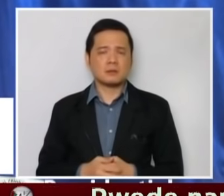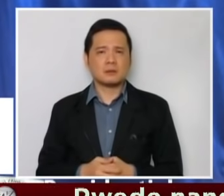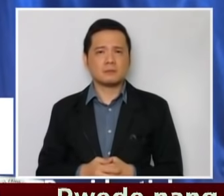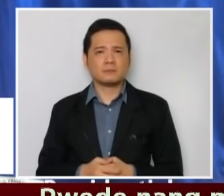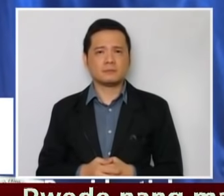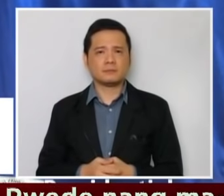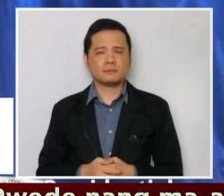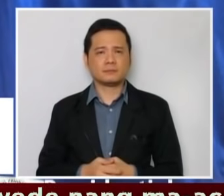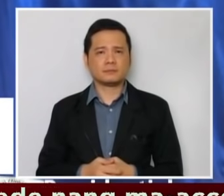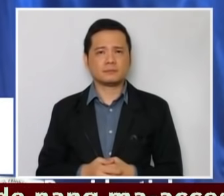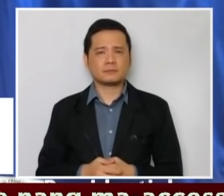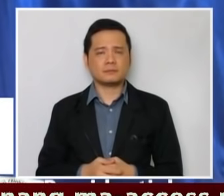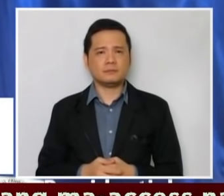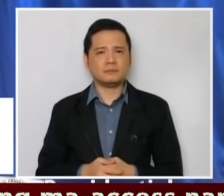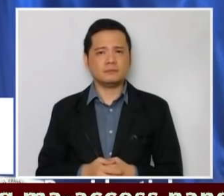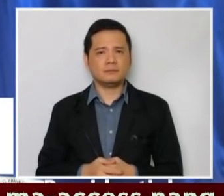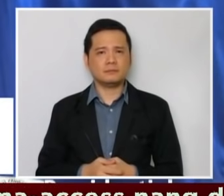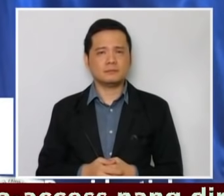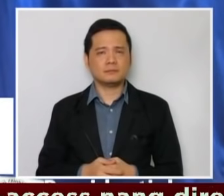withdraw nila yung